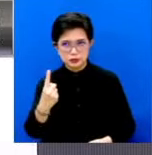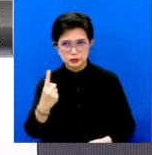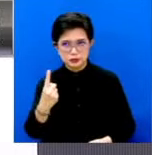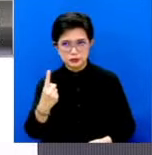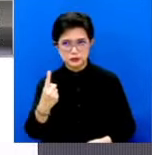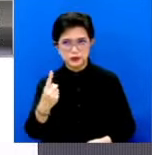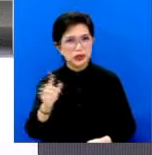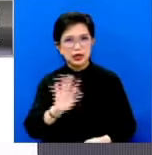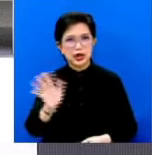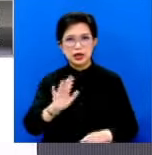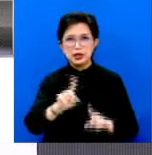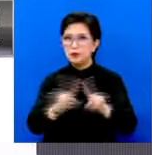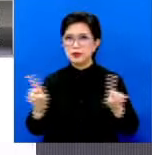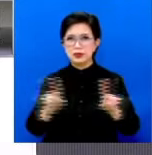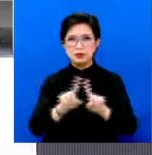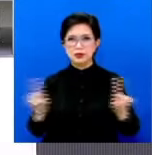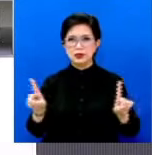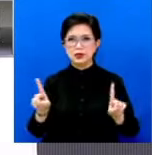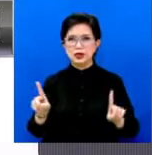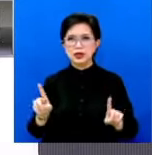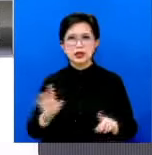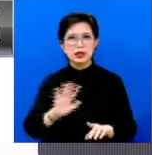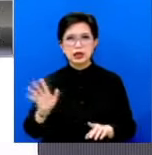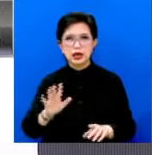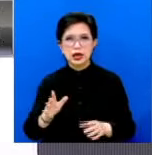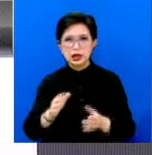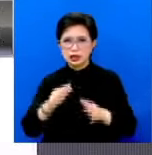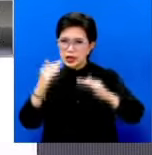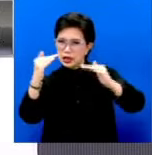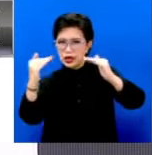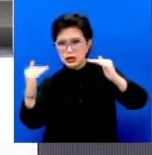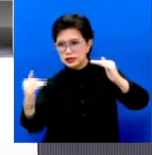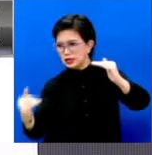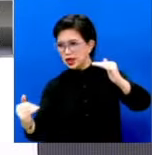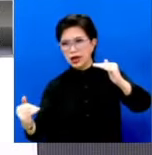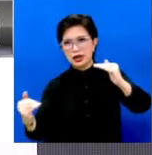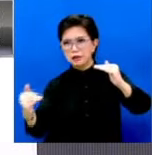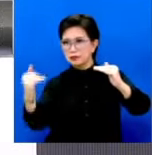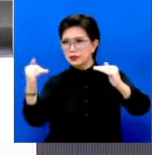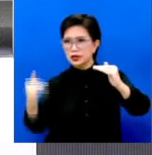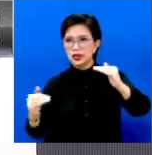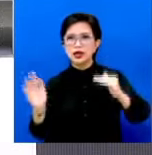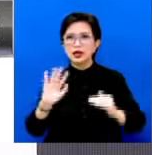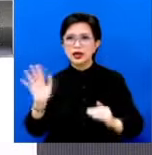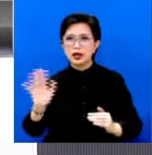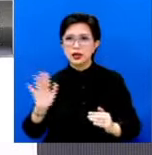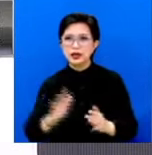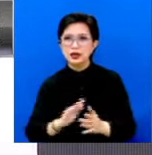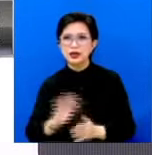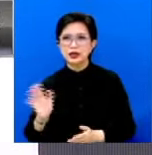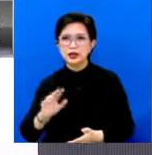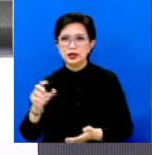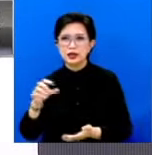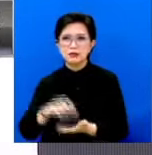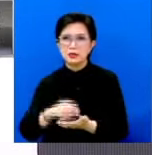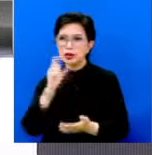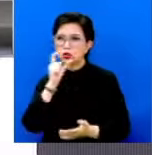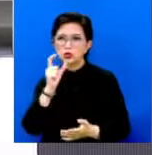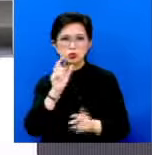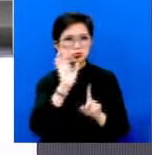No difference, no space, no room, no place for races,